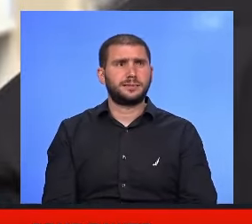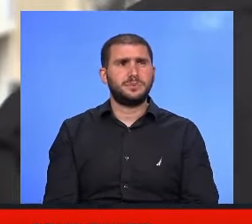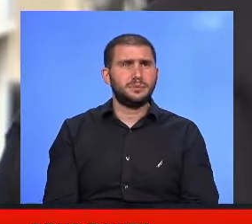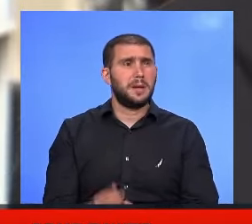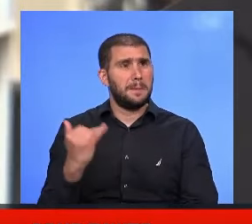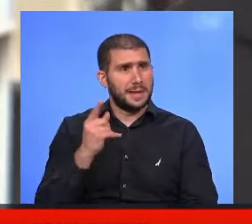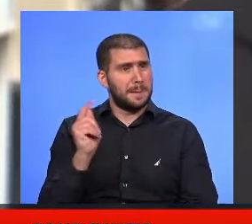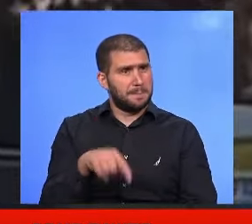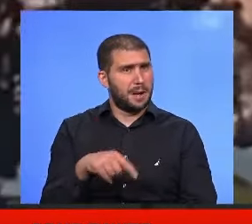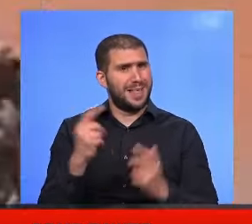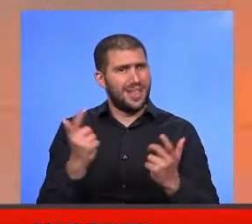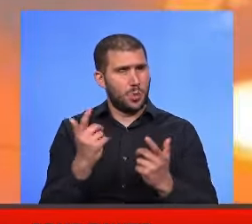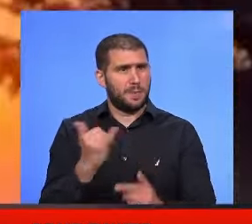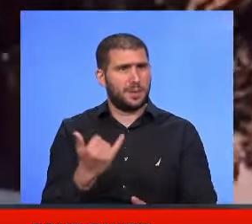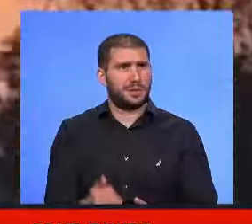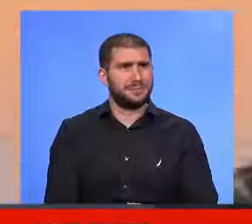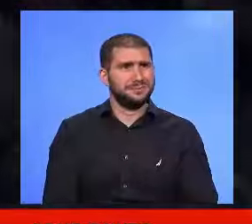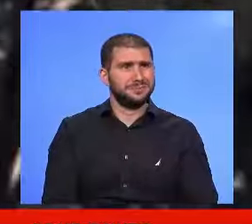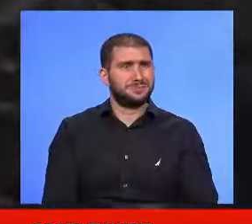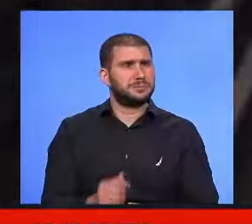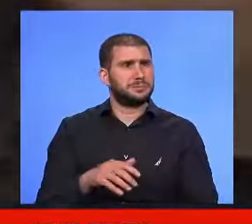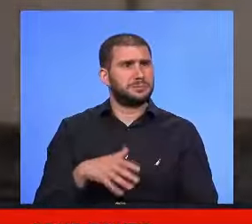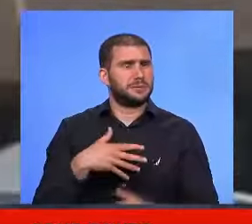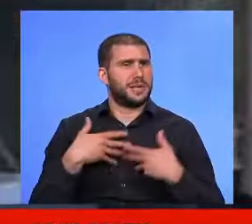ובדרך חייבה הייתי לאירועים כאלה. הרגשתי מאוד